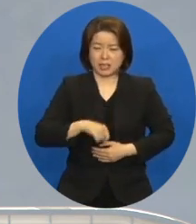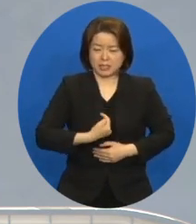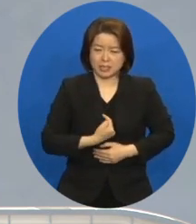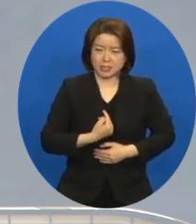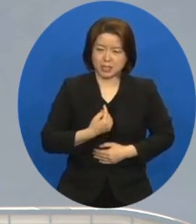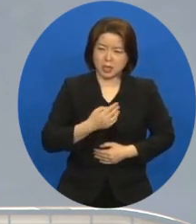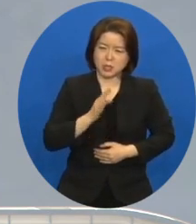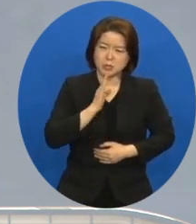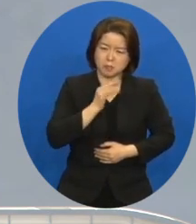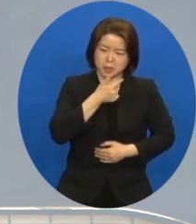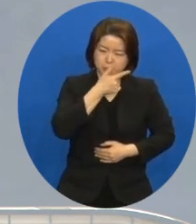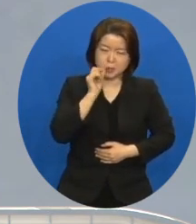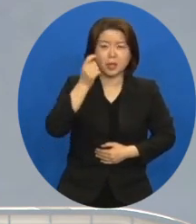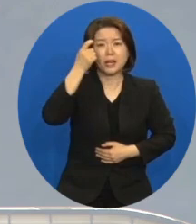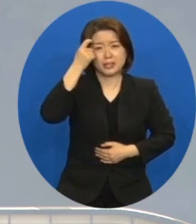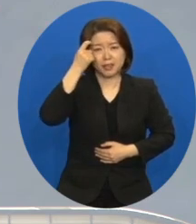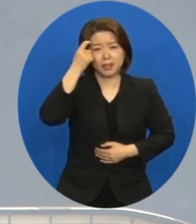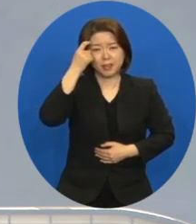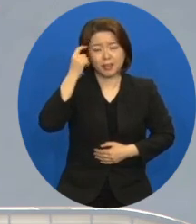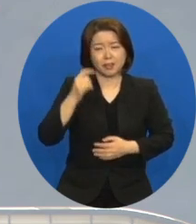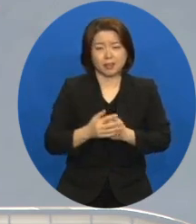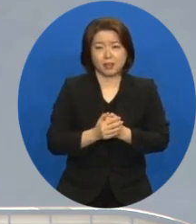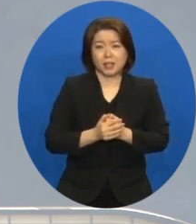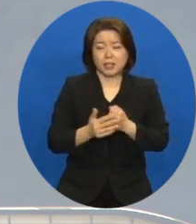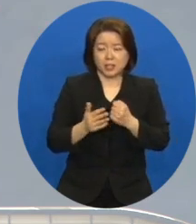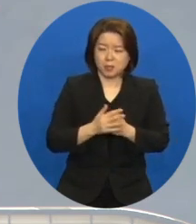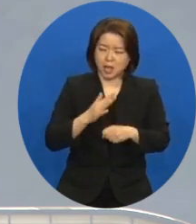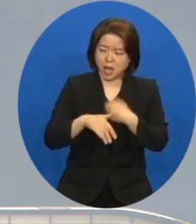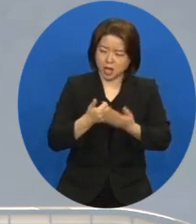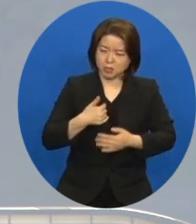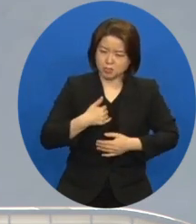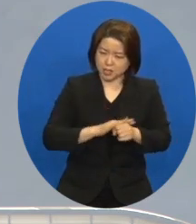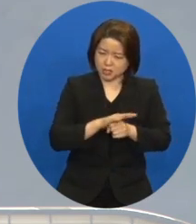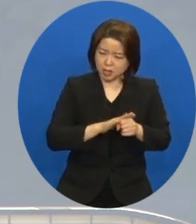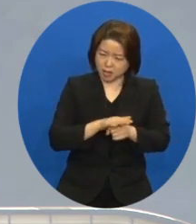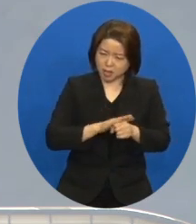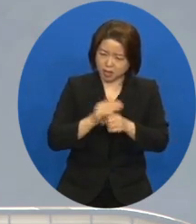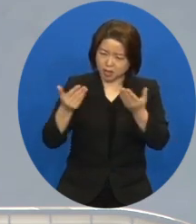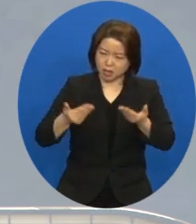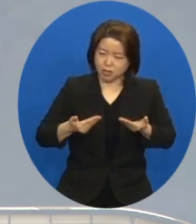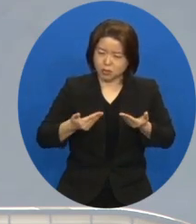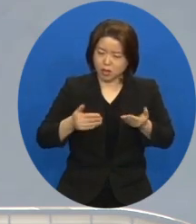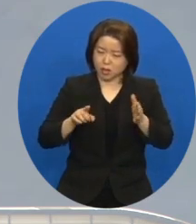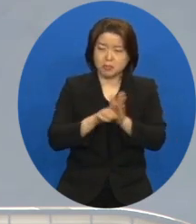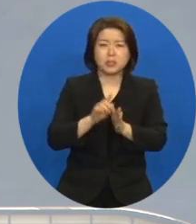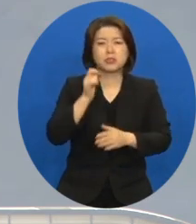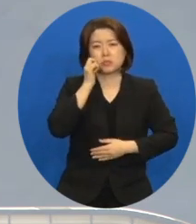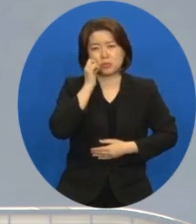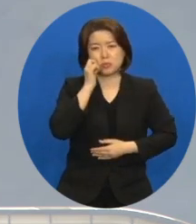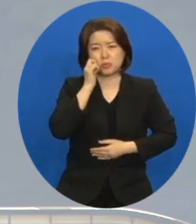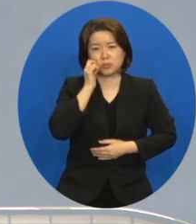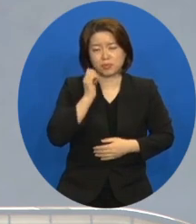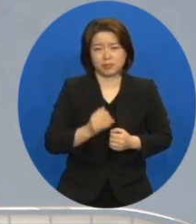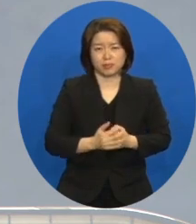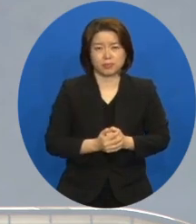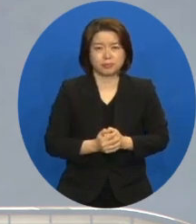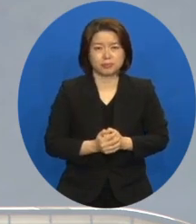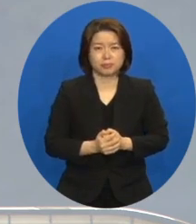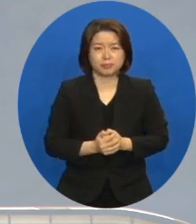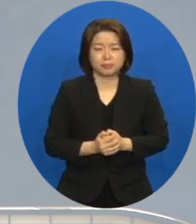너무 부족하다고 생각했기 때문에 하나님이 나를 사랑하실 것이라고 믿어지지 않더라고요.